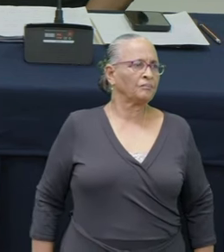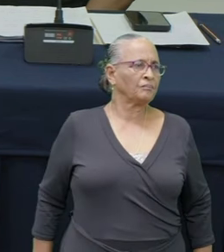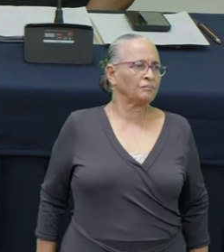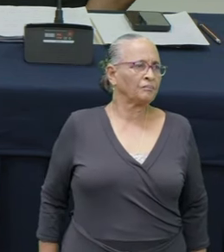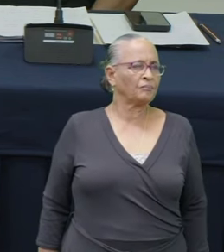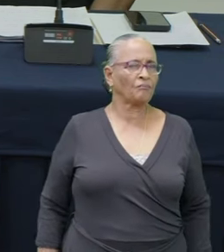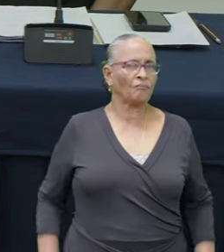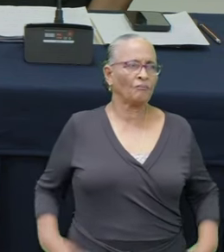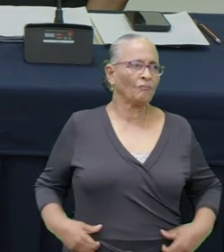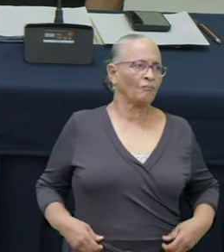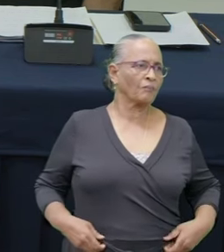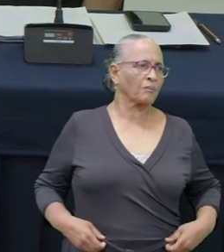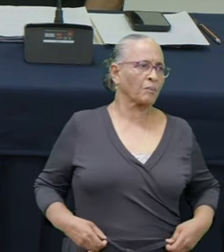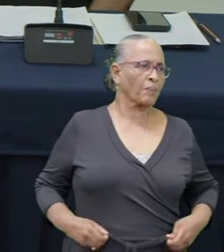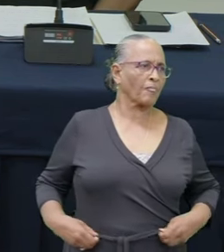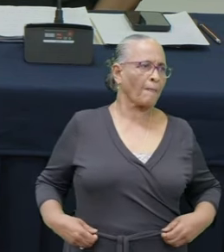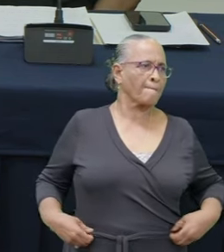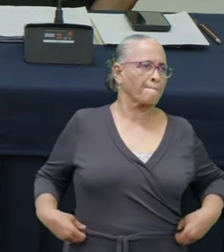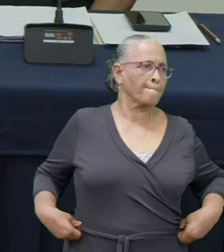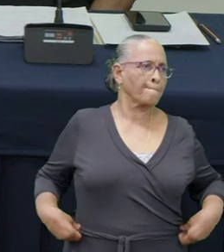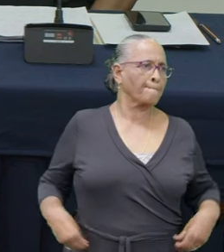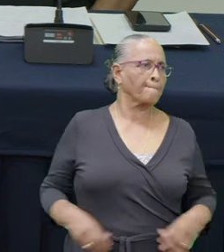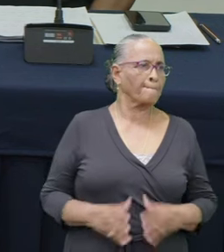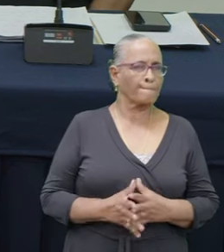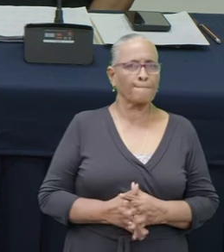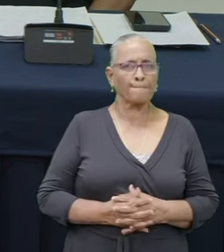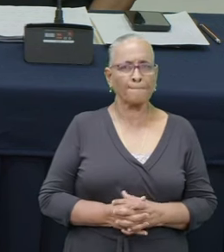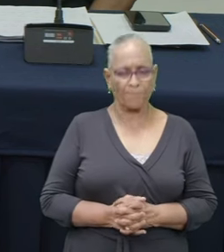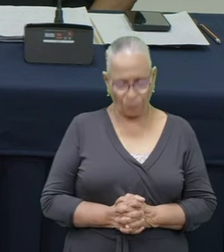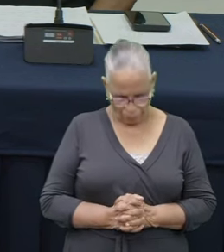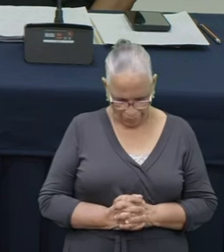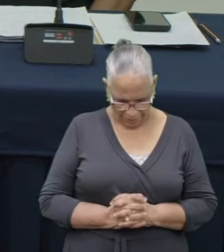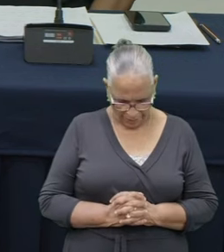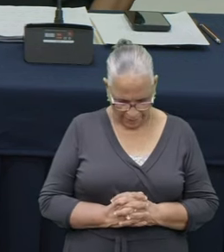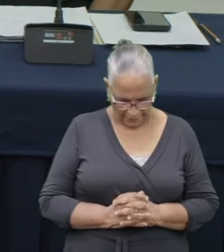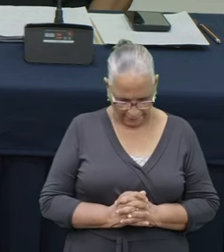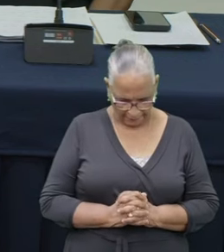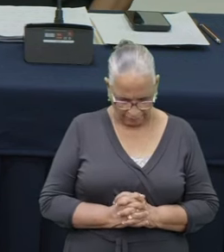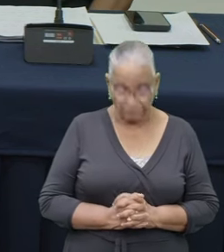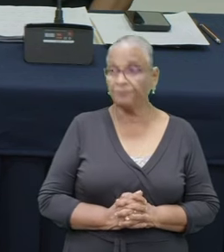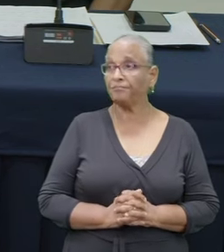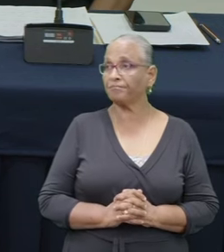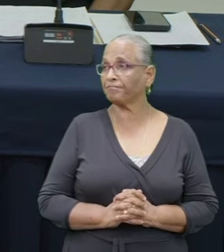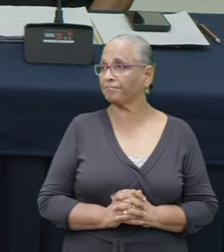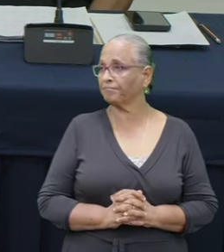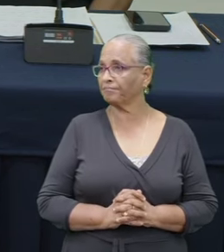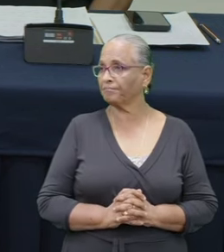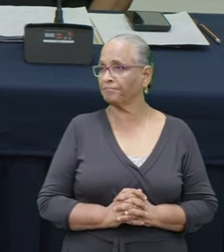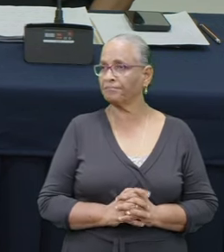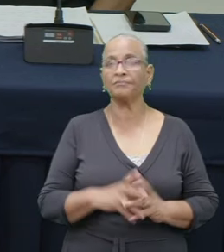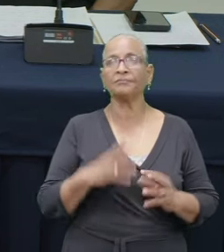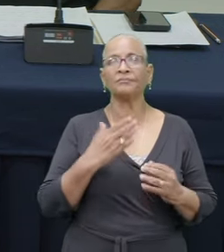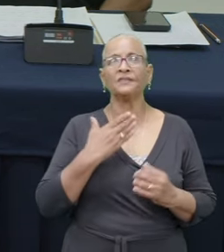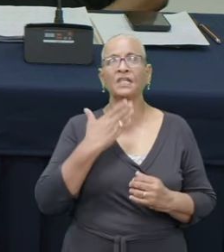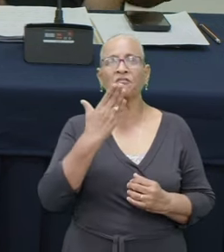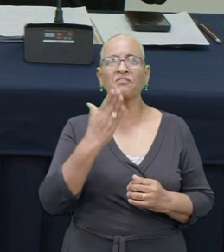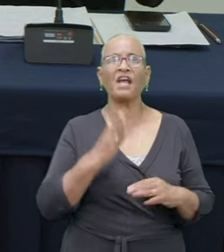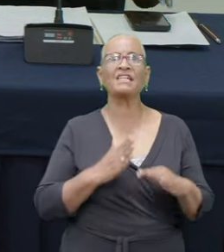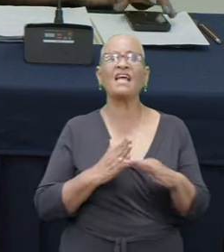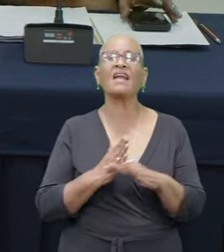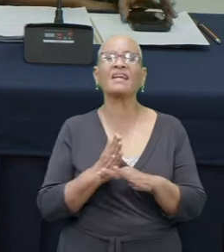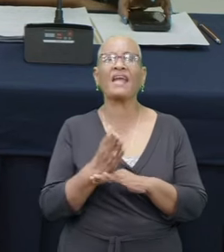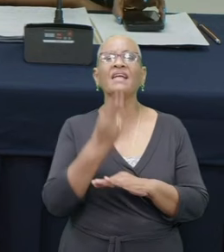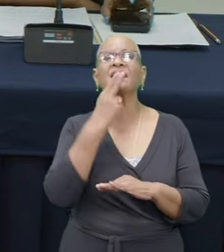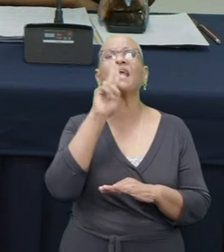De directeur wil ingaan op die breakdown die u hebt gevraagd. Dus u vraagt naar de rechtvaardiging van een bedrag